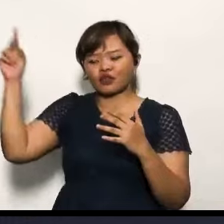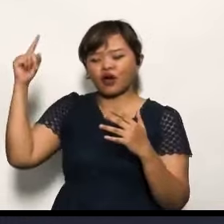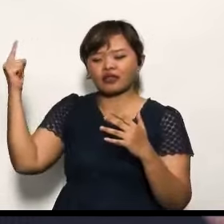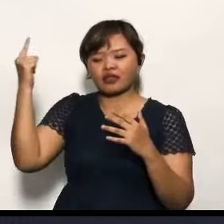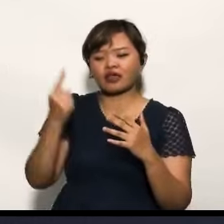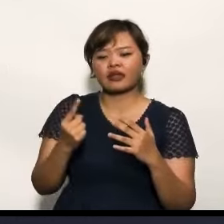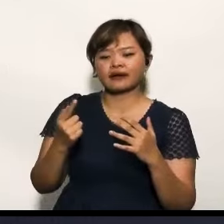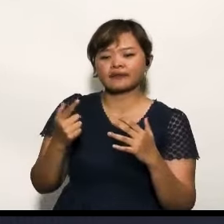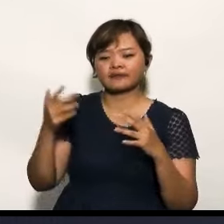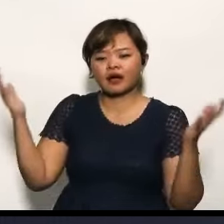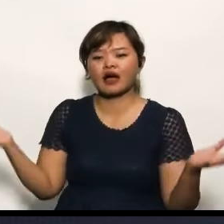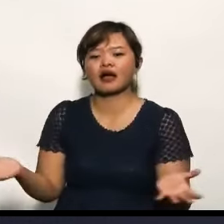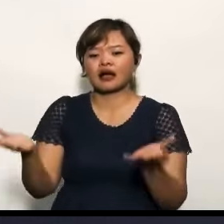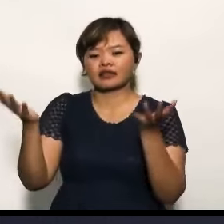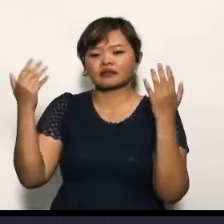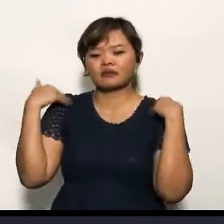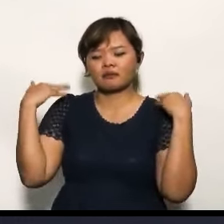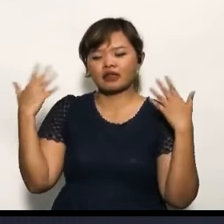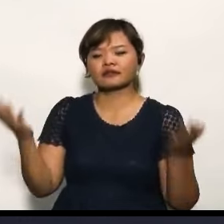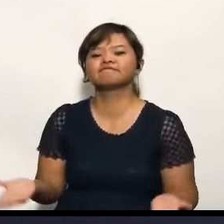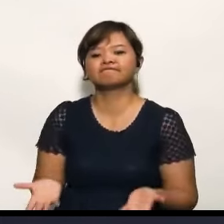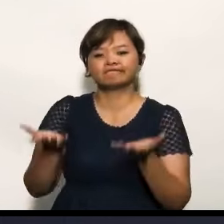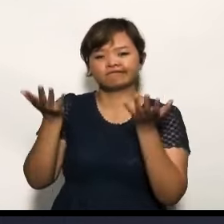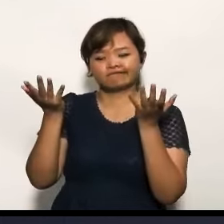ini mengangkat beban-beban kita.